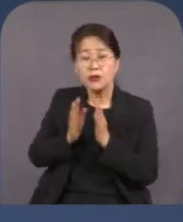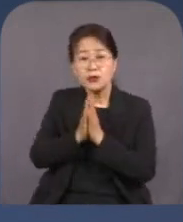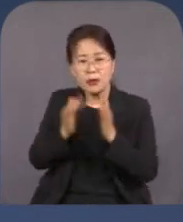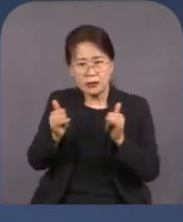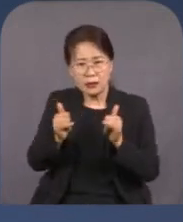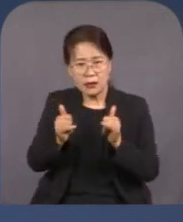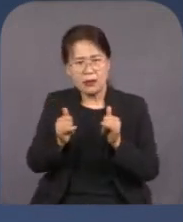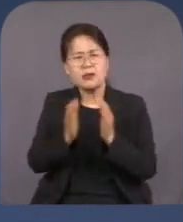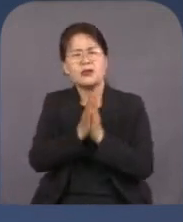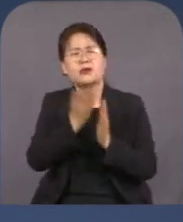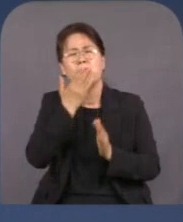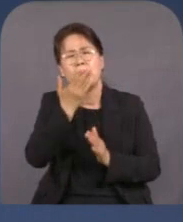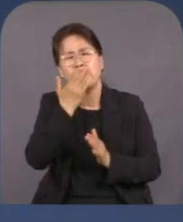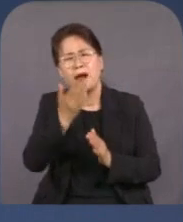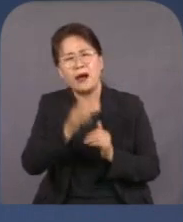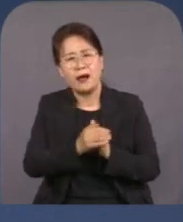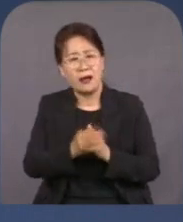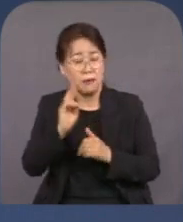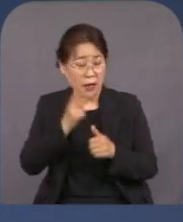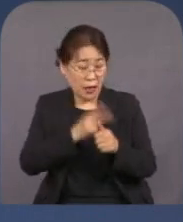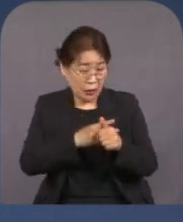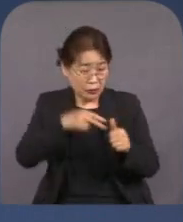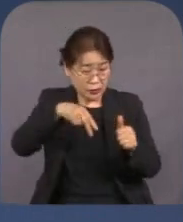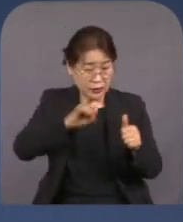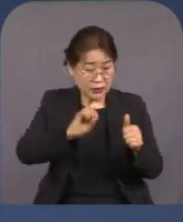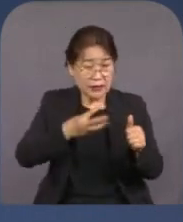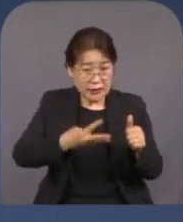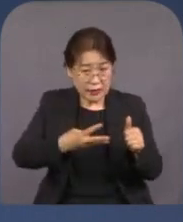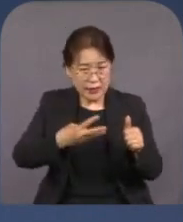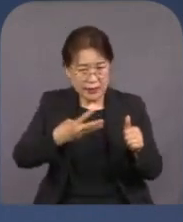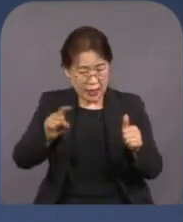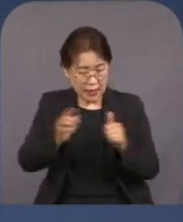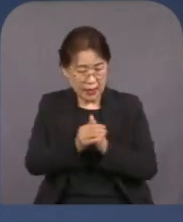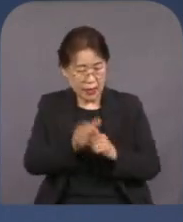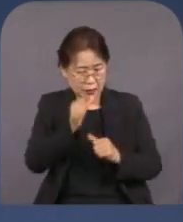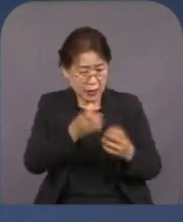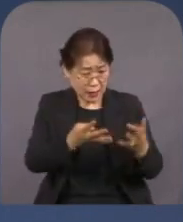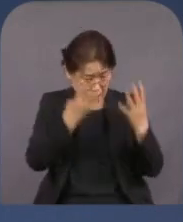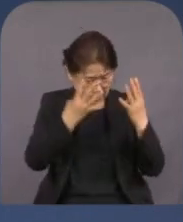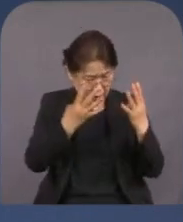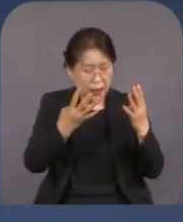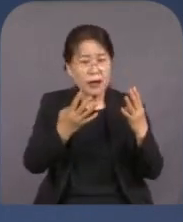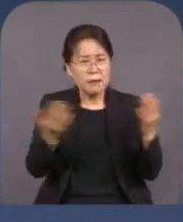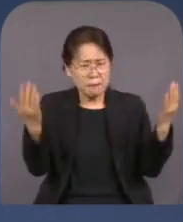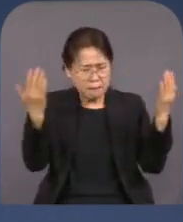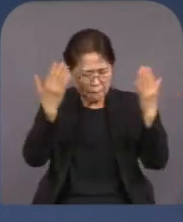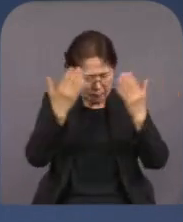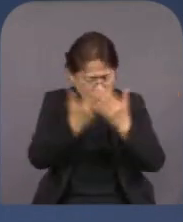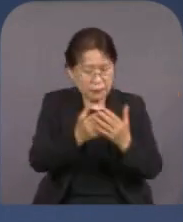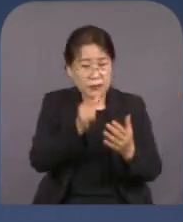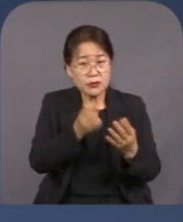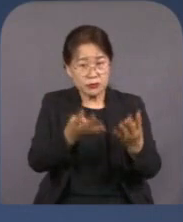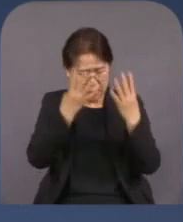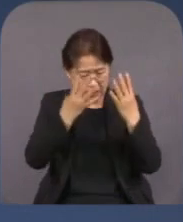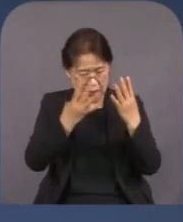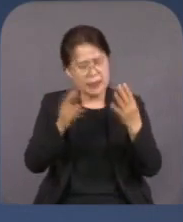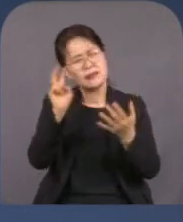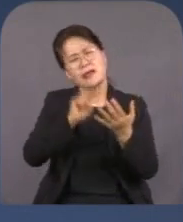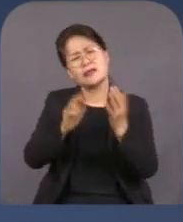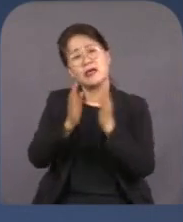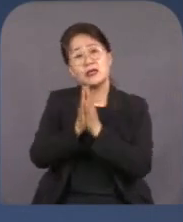기도할 수 있다는 거예요 바울과 신라가 깊은 감옥에 갇혔지만 그들은 그 한밤중에 그 감옥에서 찬양하며 기도하지